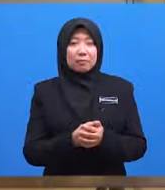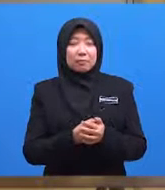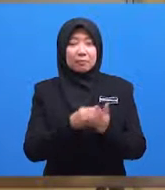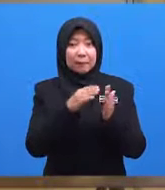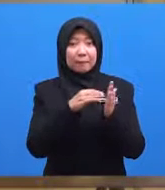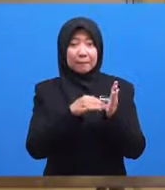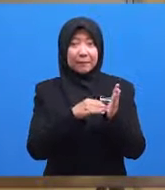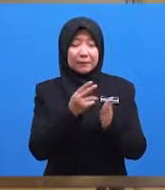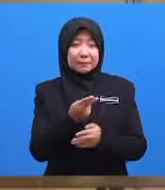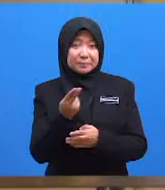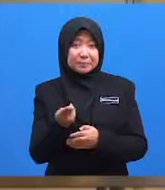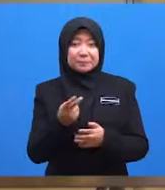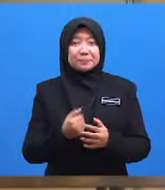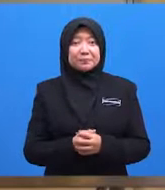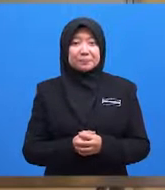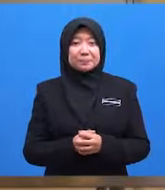olio udang ini.